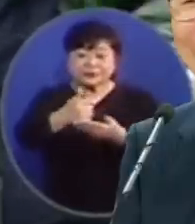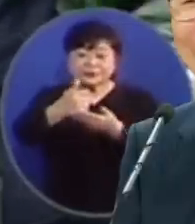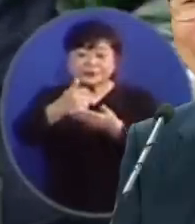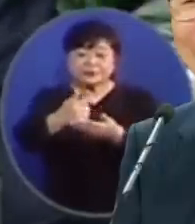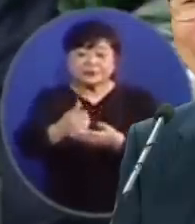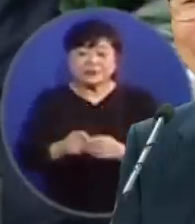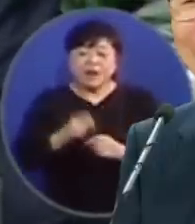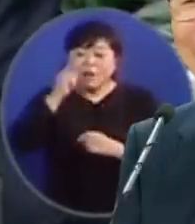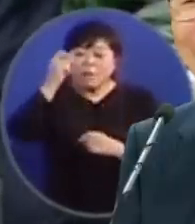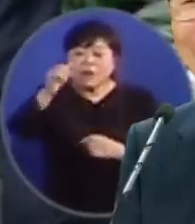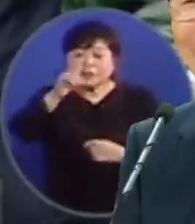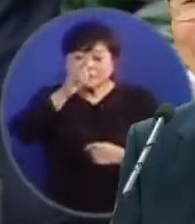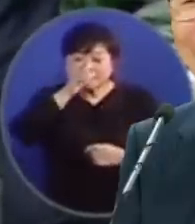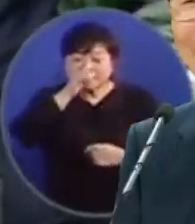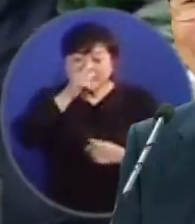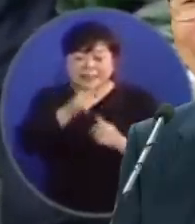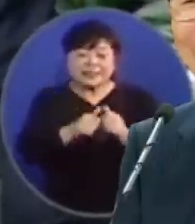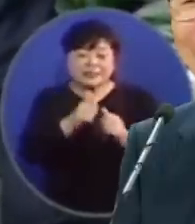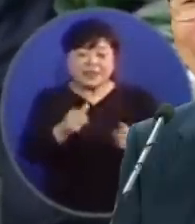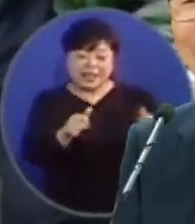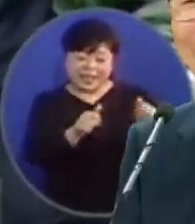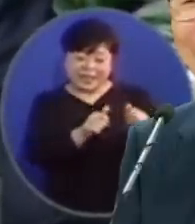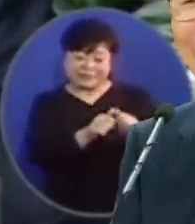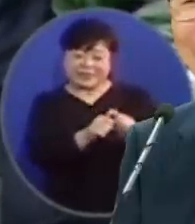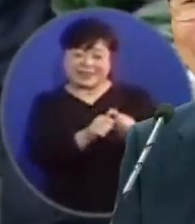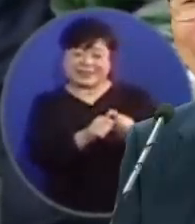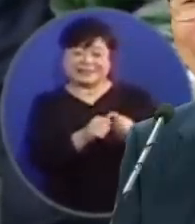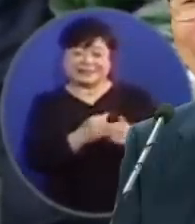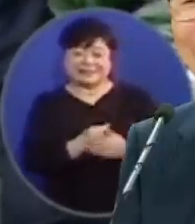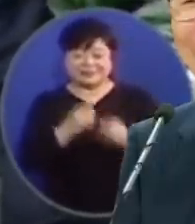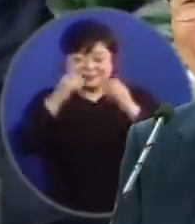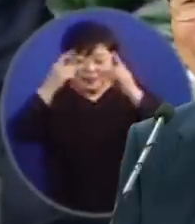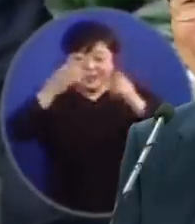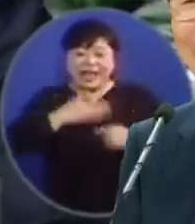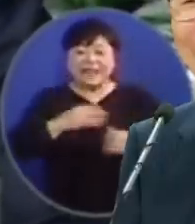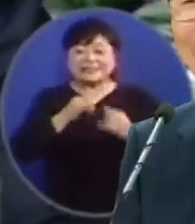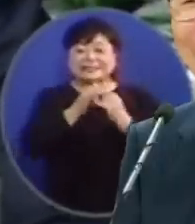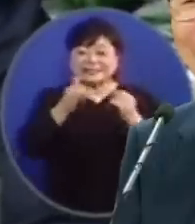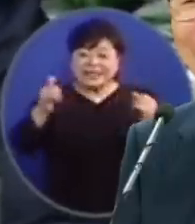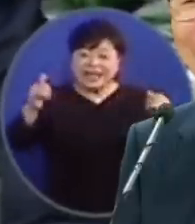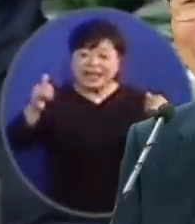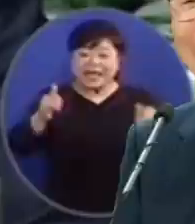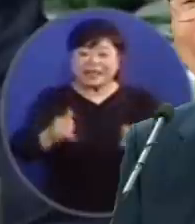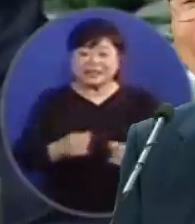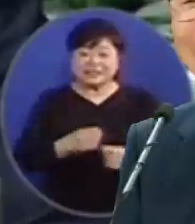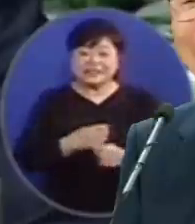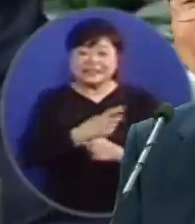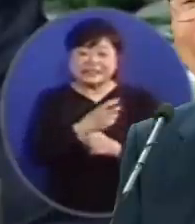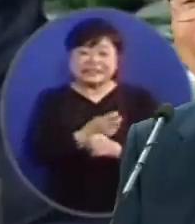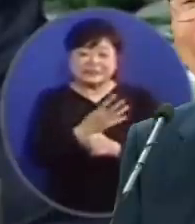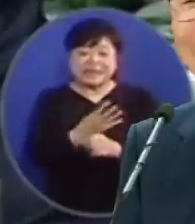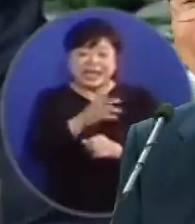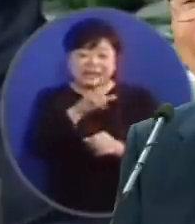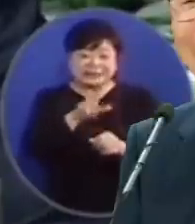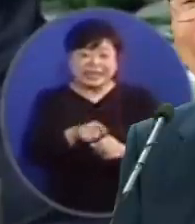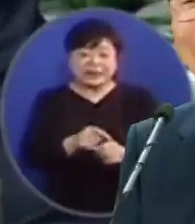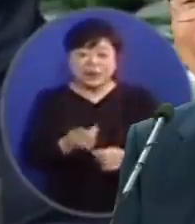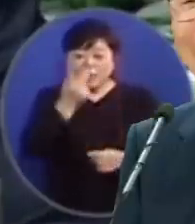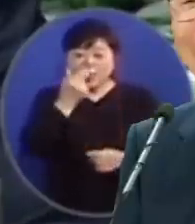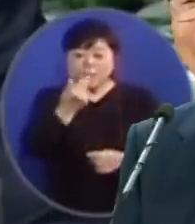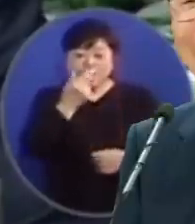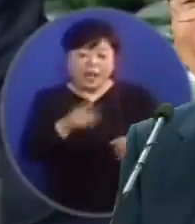한없이 멀리 계시지만은 하나님이 함께 계신 것을 깨달아 아는 사람은 24시간 내 호흡과